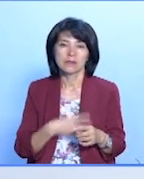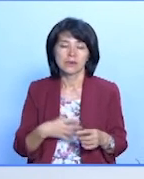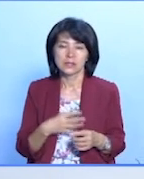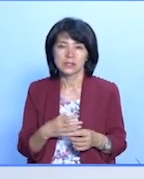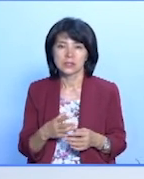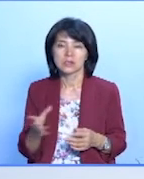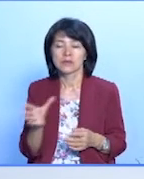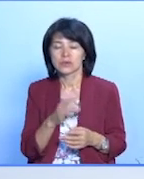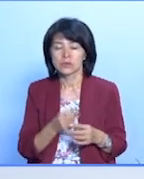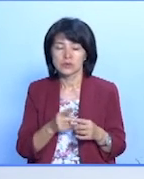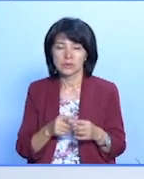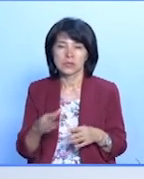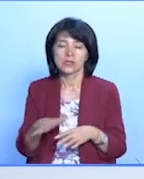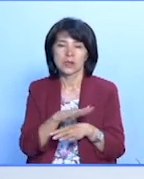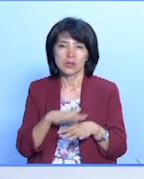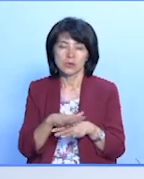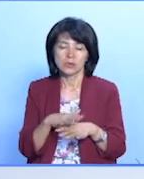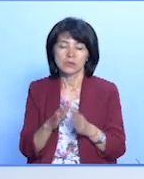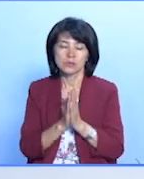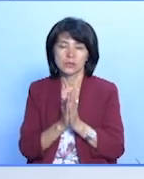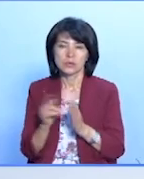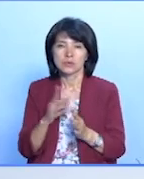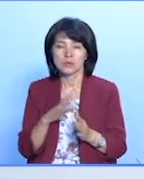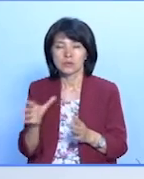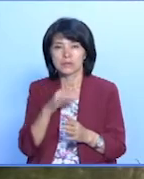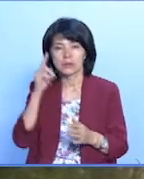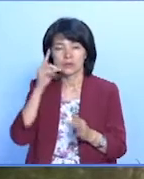үндеуге қолдауын білдіріп, халықты оған құлақ асуға шақырды.